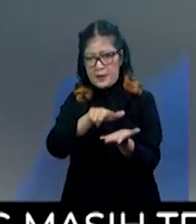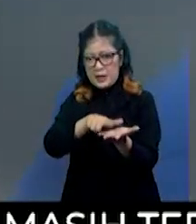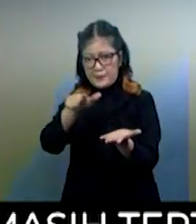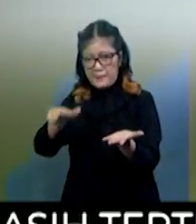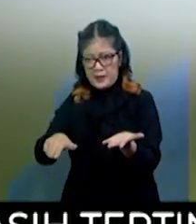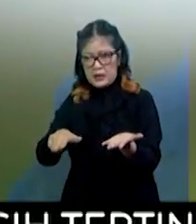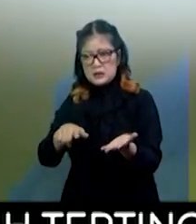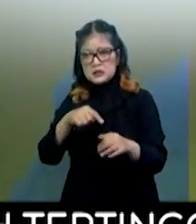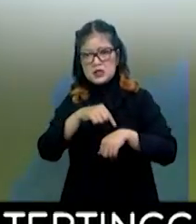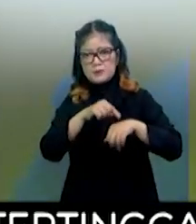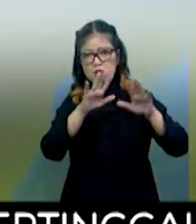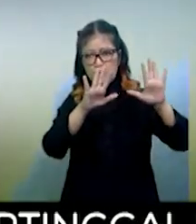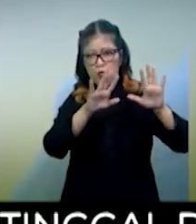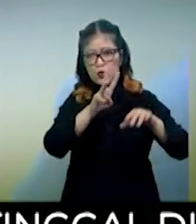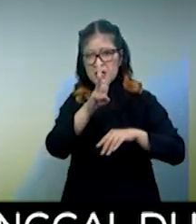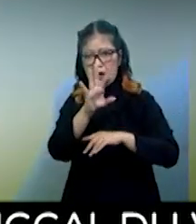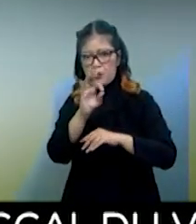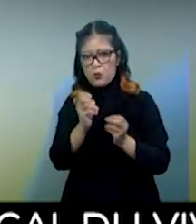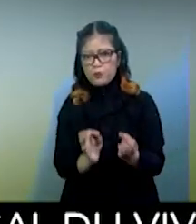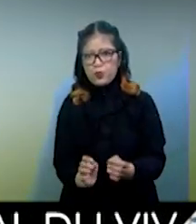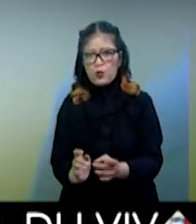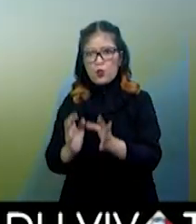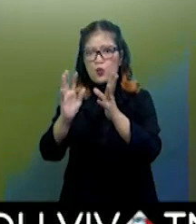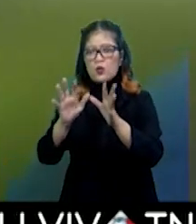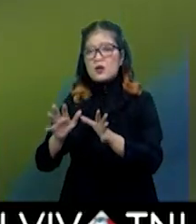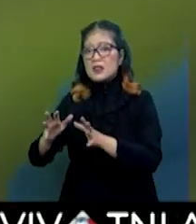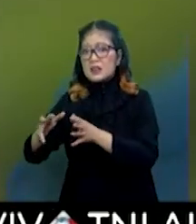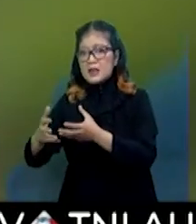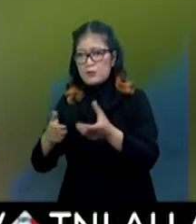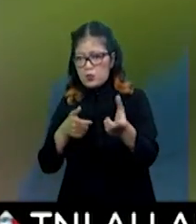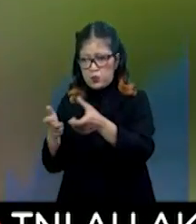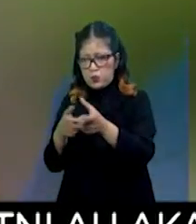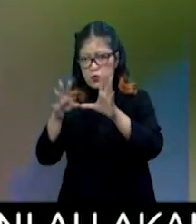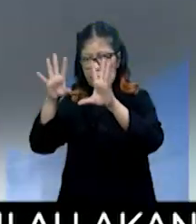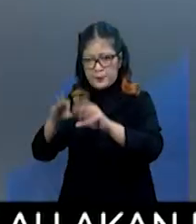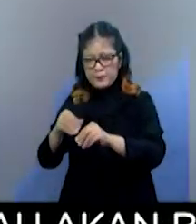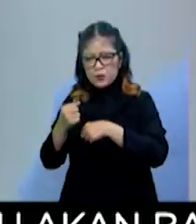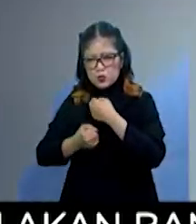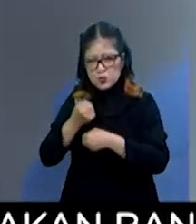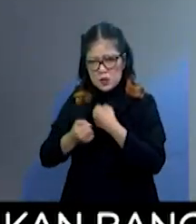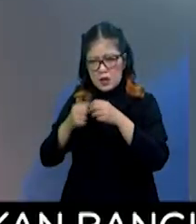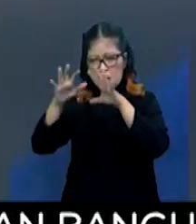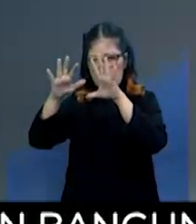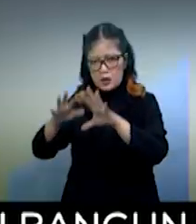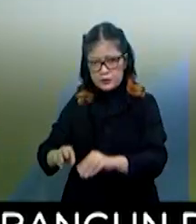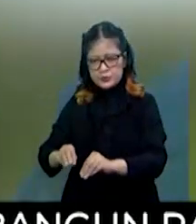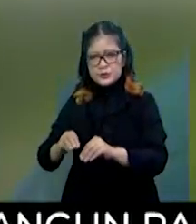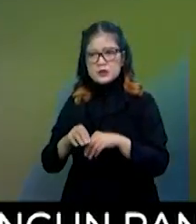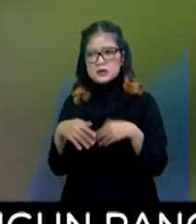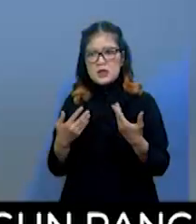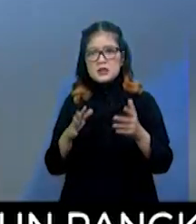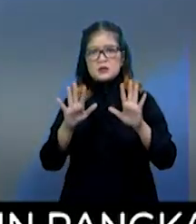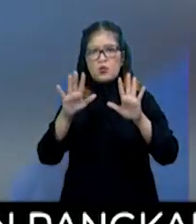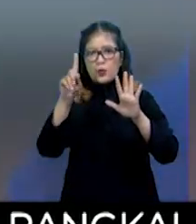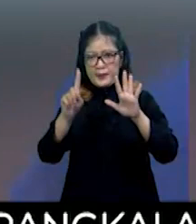10.30. Petugas pemadam di dalam kilang terus berjibaku berupaya memadamkan api. Selang 10 menit, kobaran api